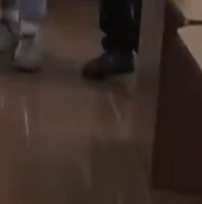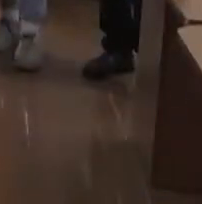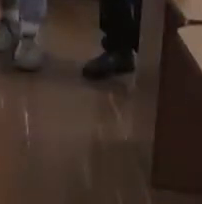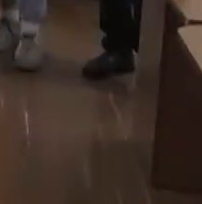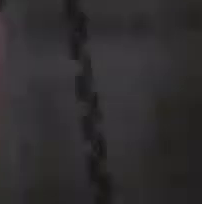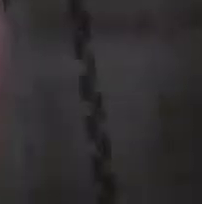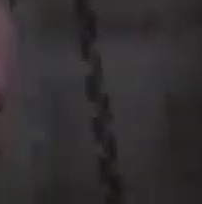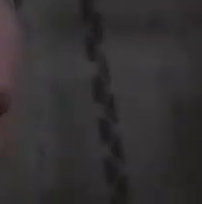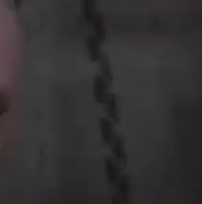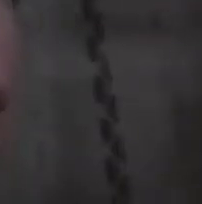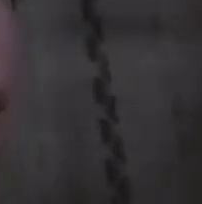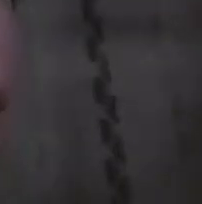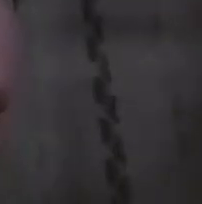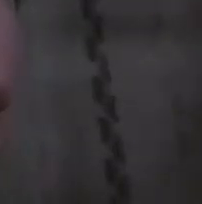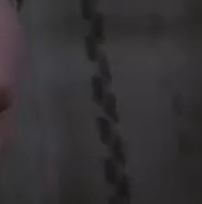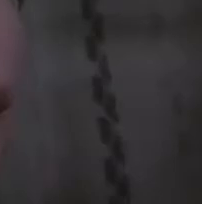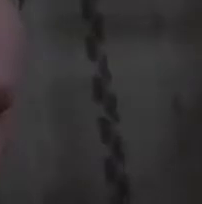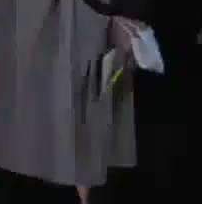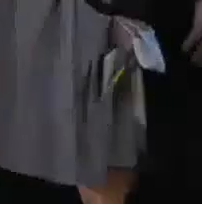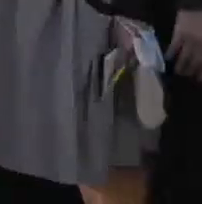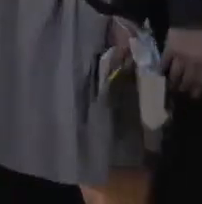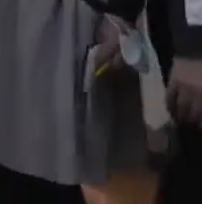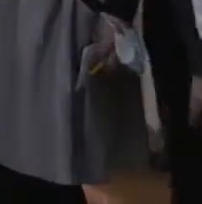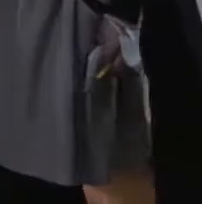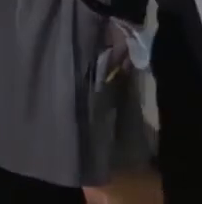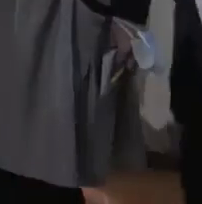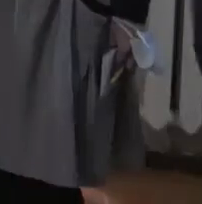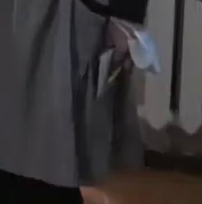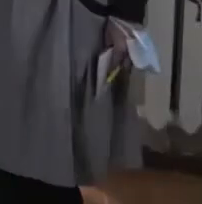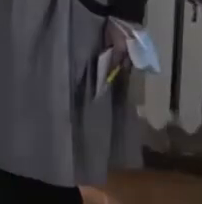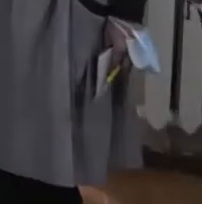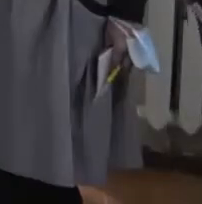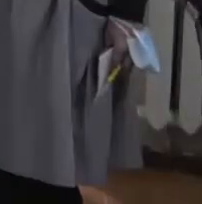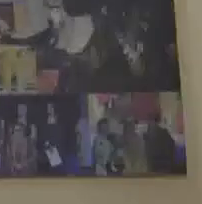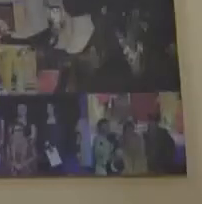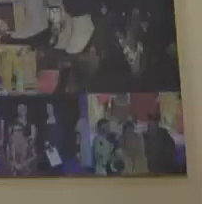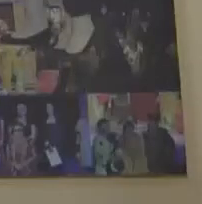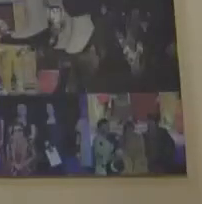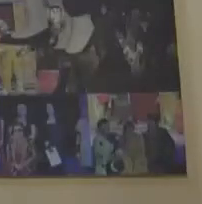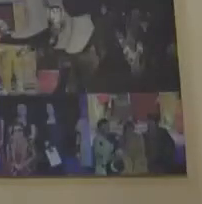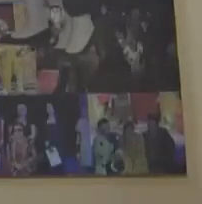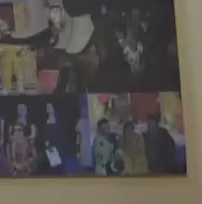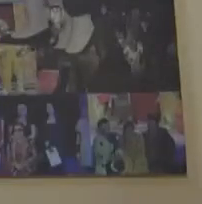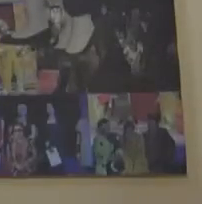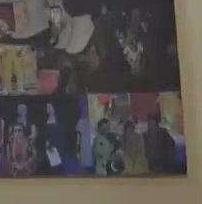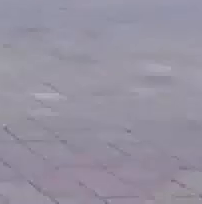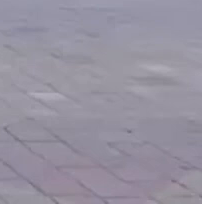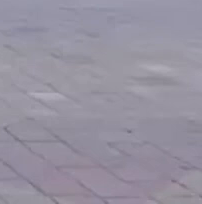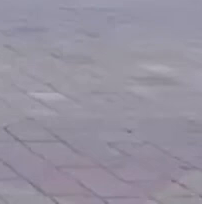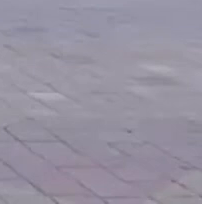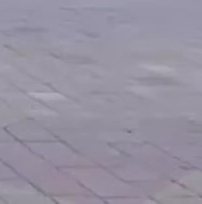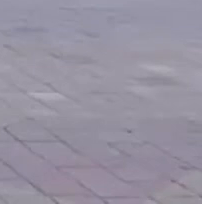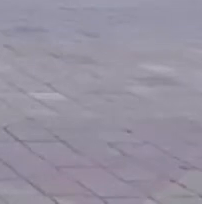Молодежный театр «Даригай» принял участие на республиканском театральном фестивале «Сын Шинбосын». В масштабном фестивале актеры заняли